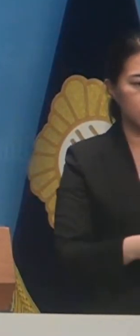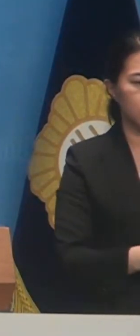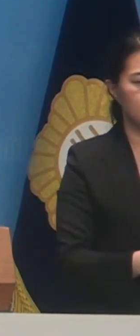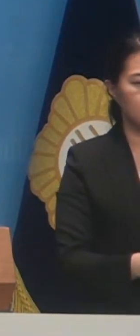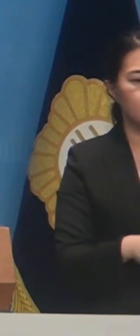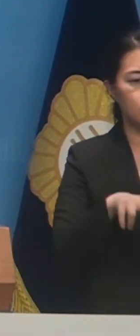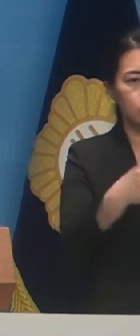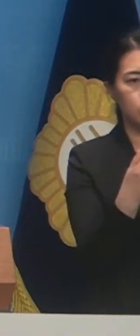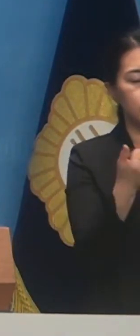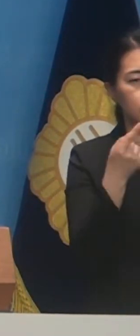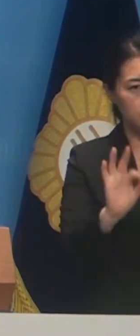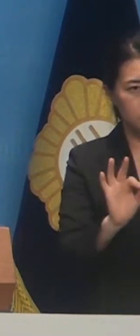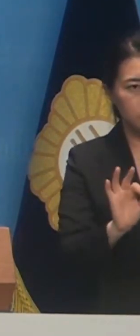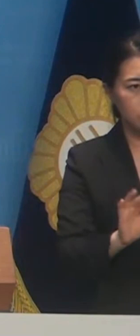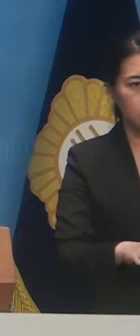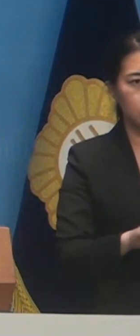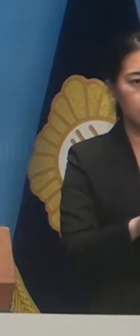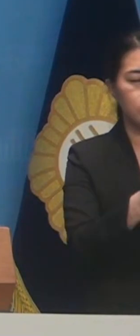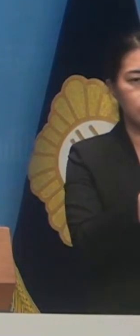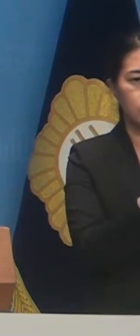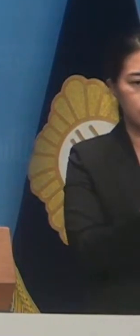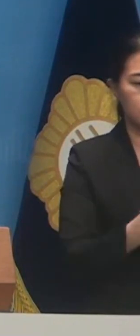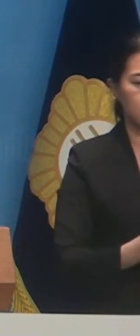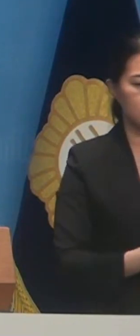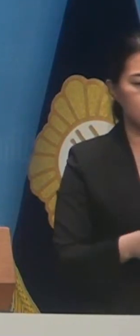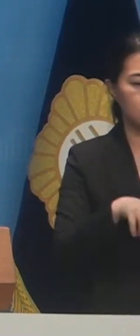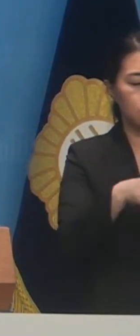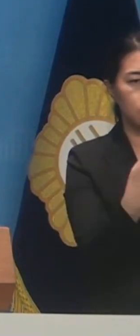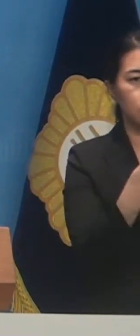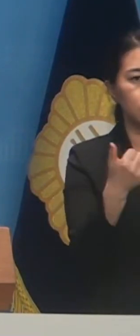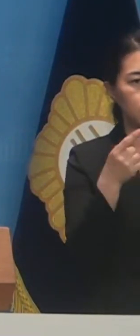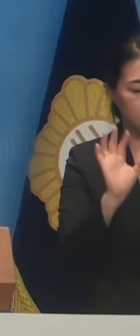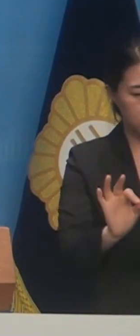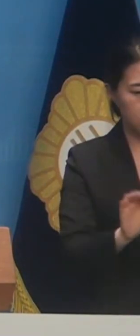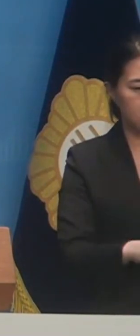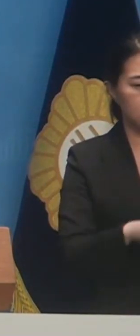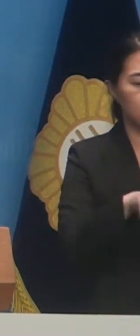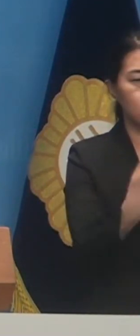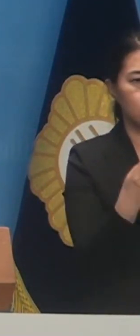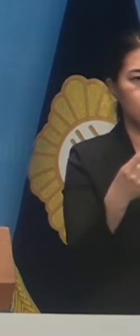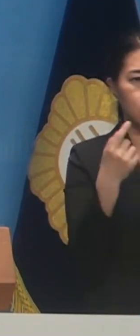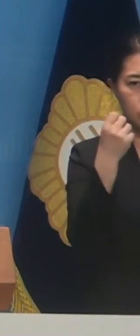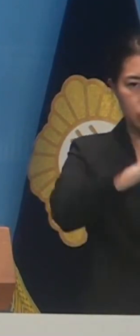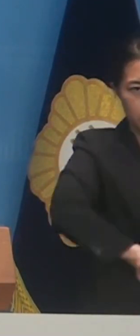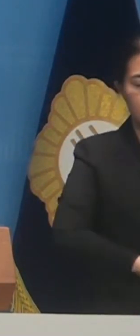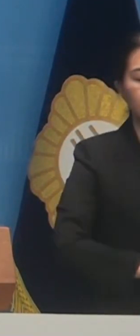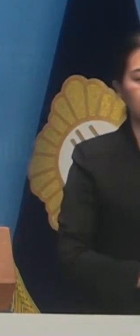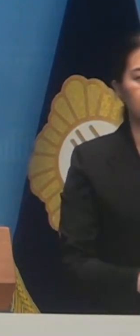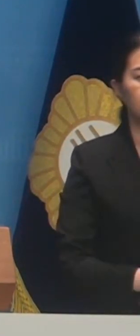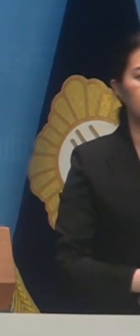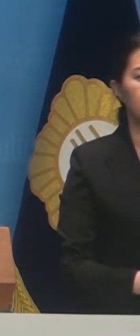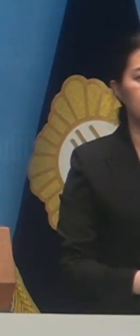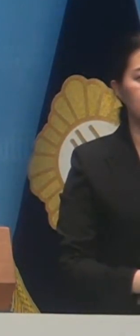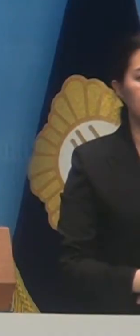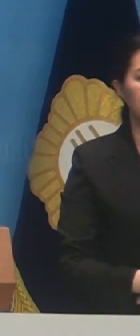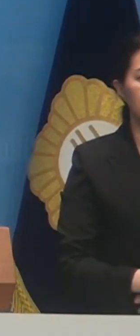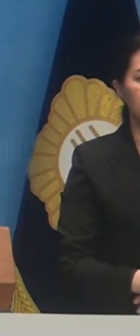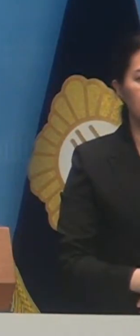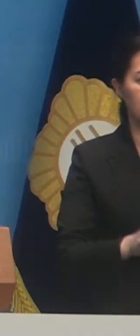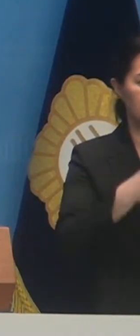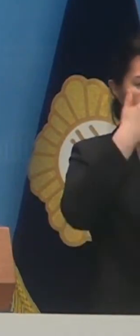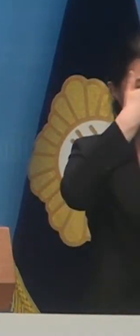148조 3항, 형법 87조 3항, 형법 90조 위반 등에 해당합니다. 이미